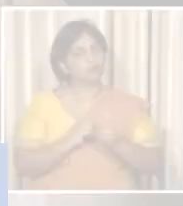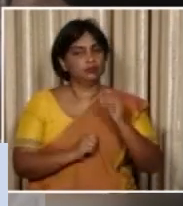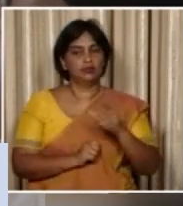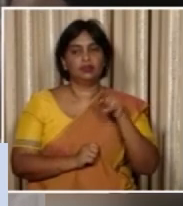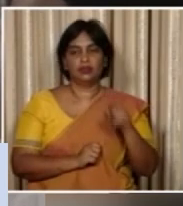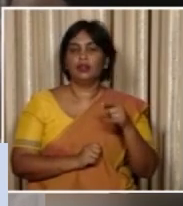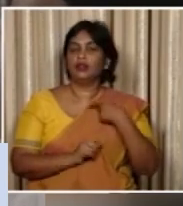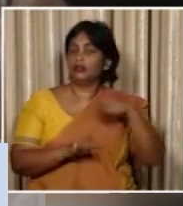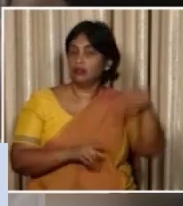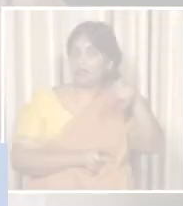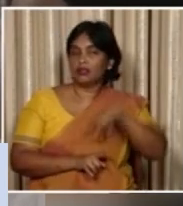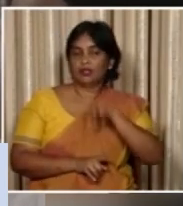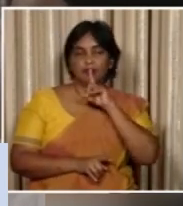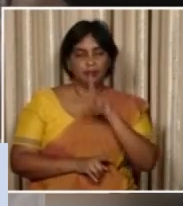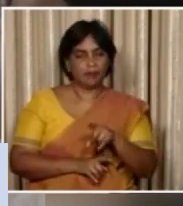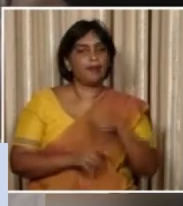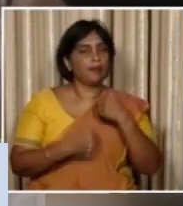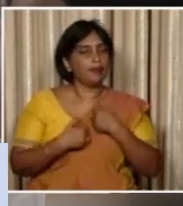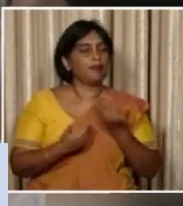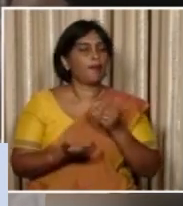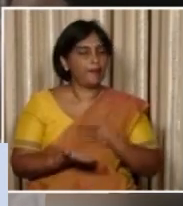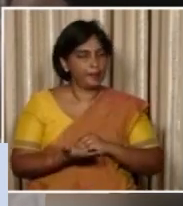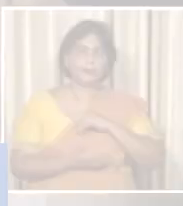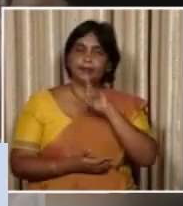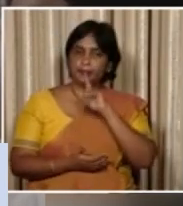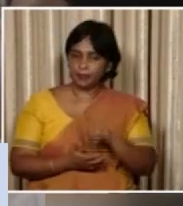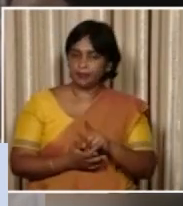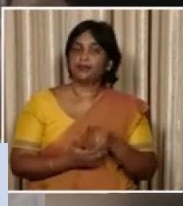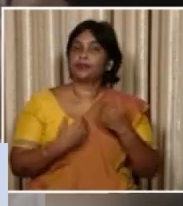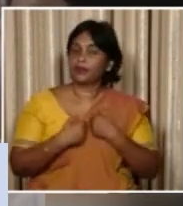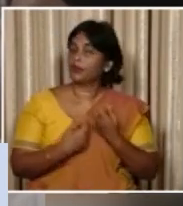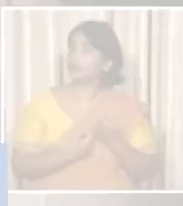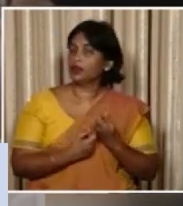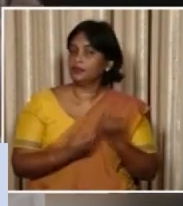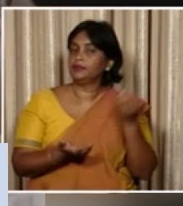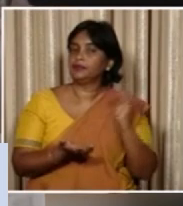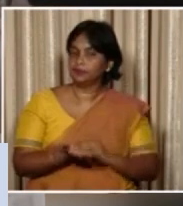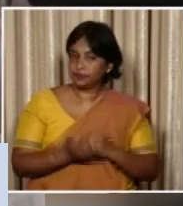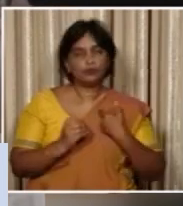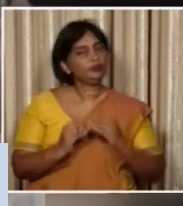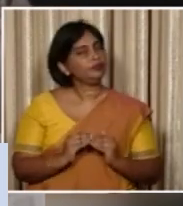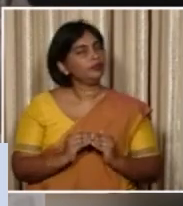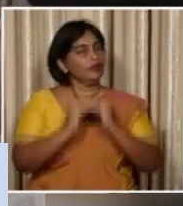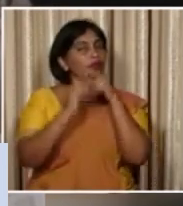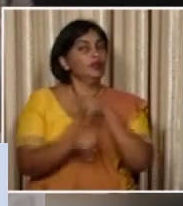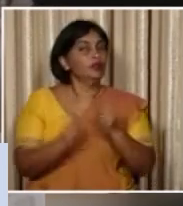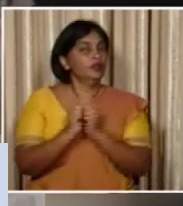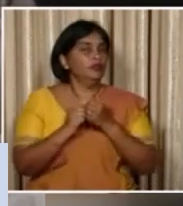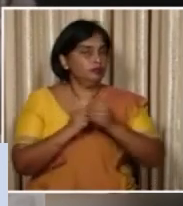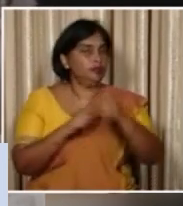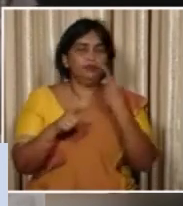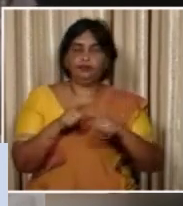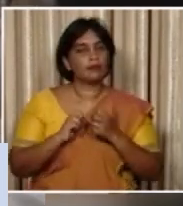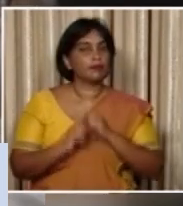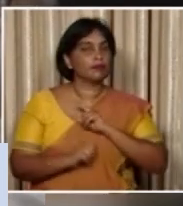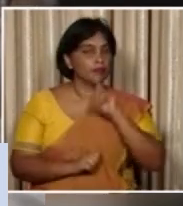බව ඒ අයත් අද පවසනවා. මම නැවතත් කියනවා, අපේ ආර්ථික යළි ගොඩනංවන්ට මේ මග හැර වෙන